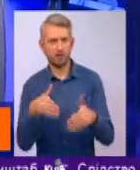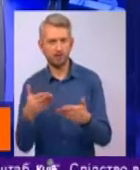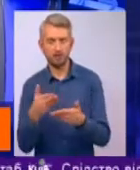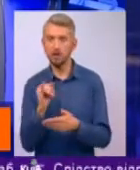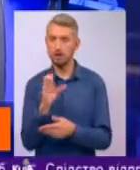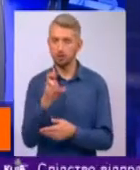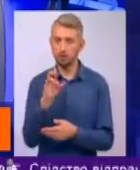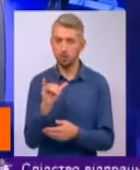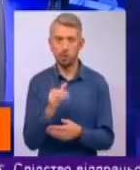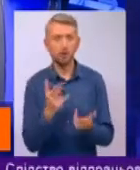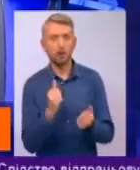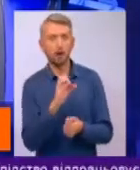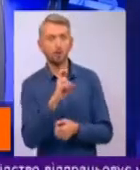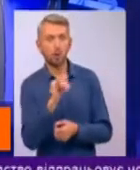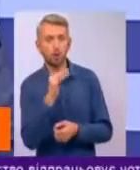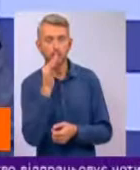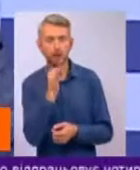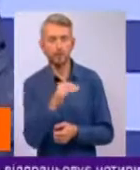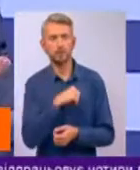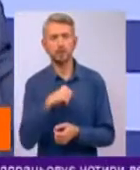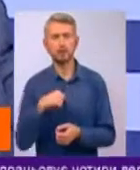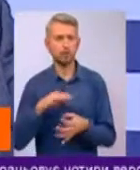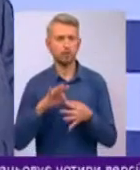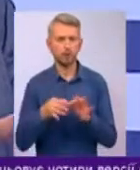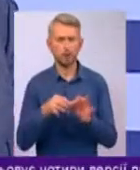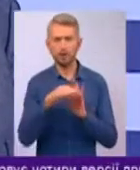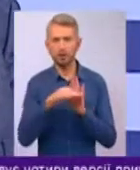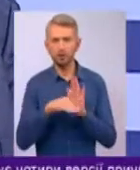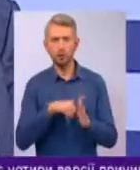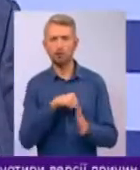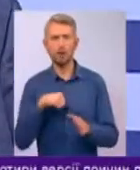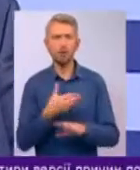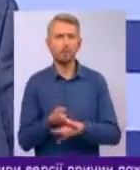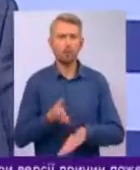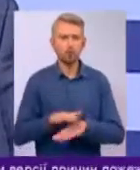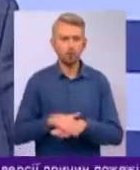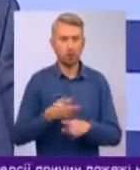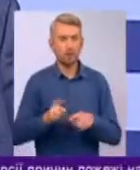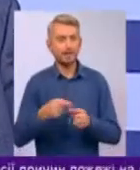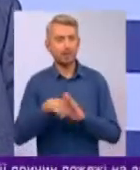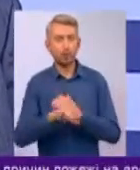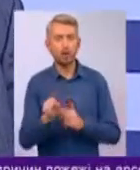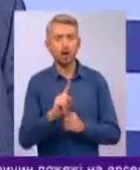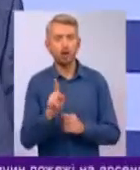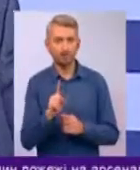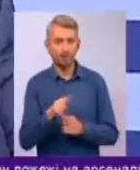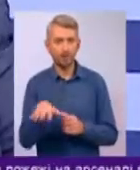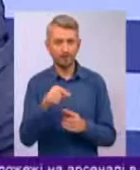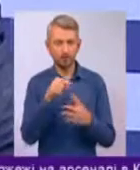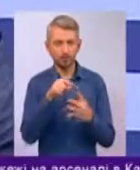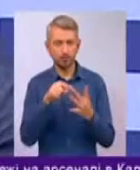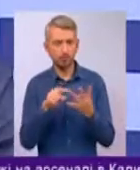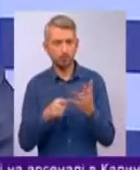І СБУ. До речі, СБУ назвала саму складну статтю і саму важку насправді, але це не означає, що скидаються інші